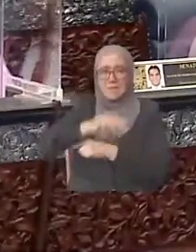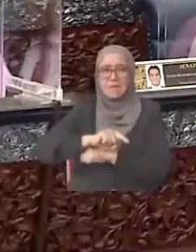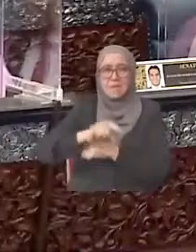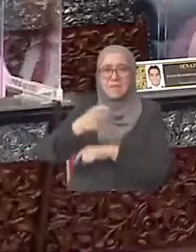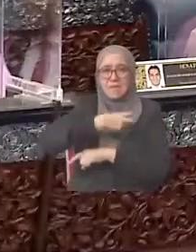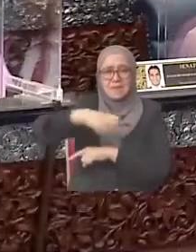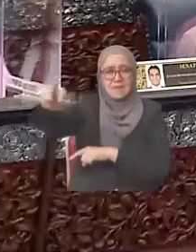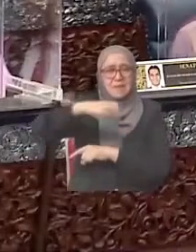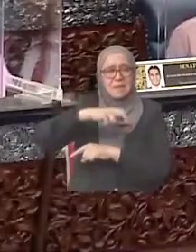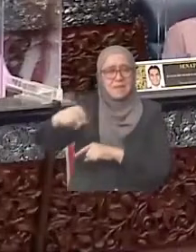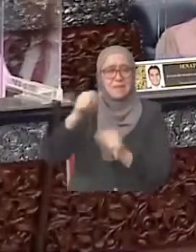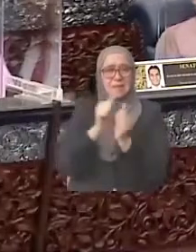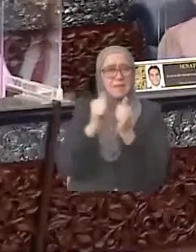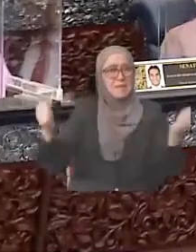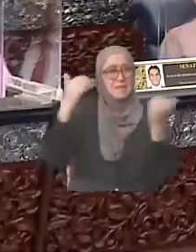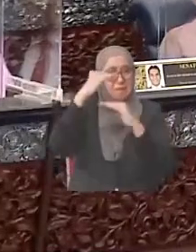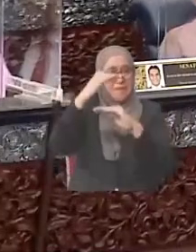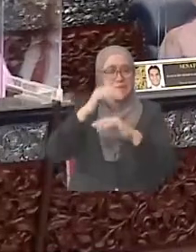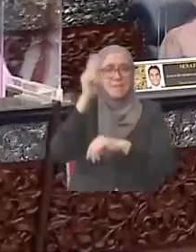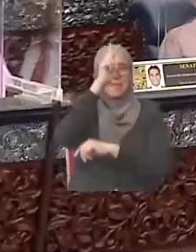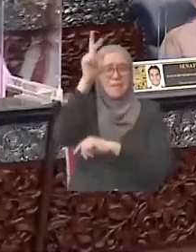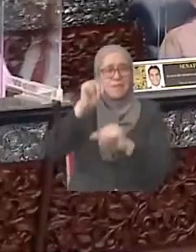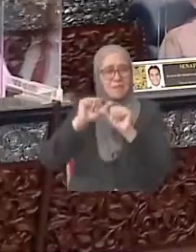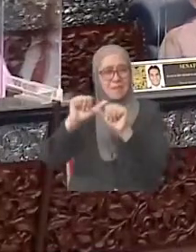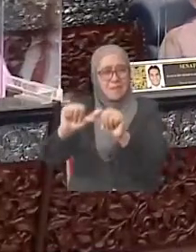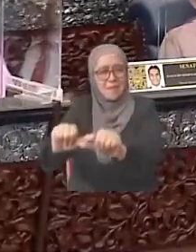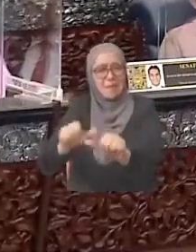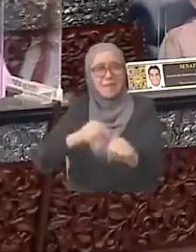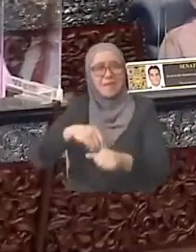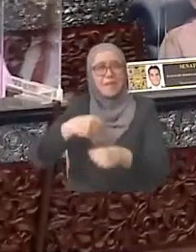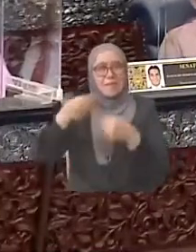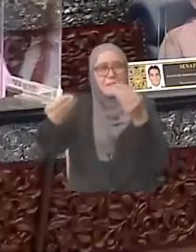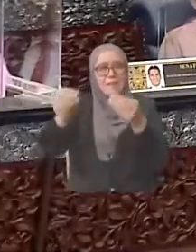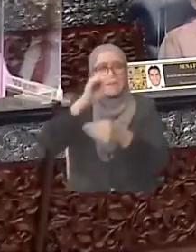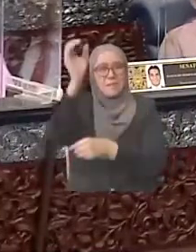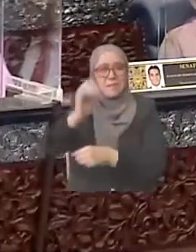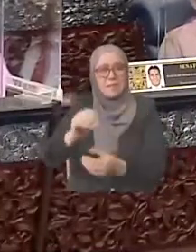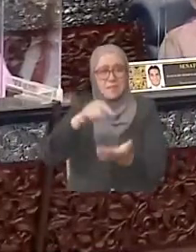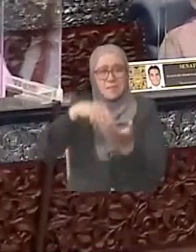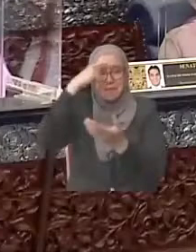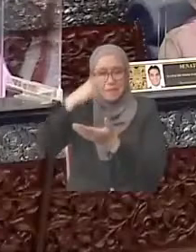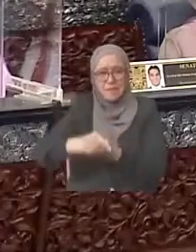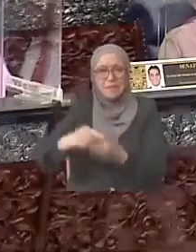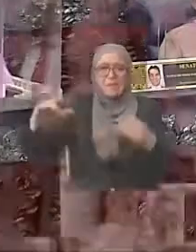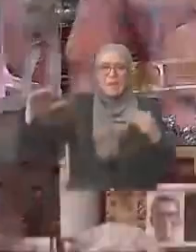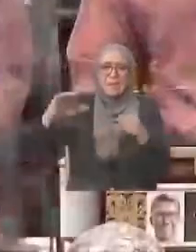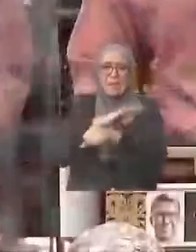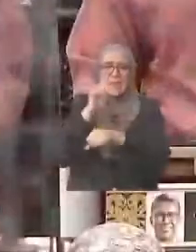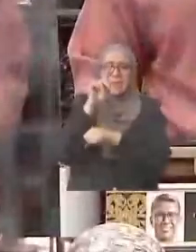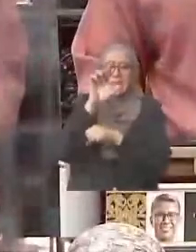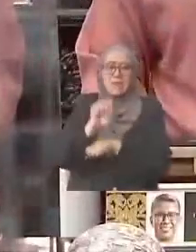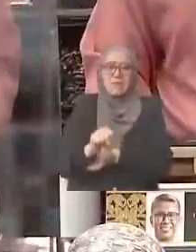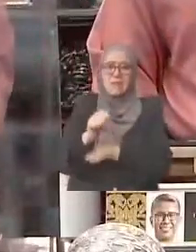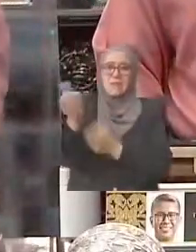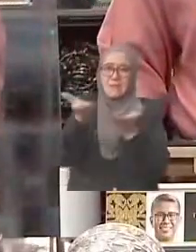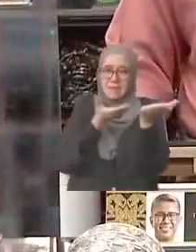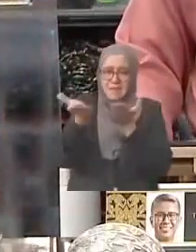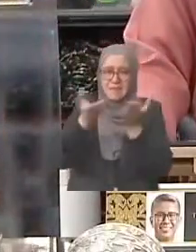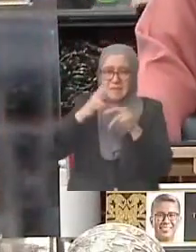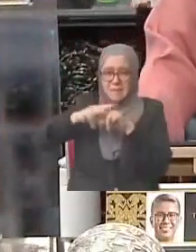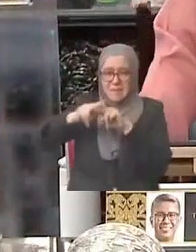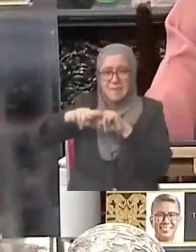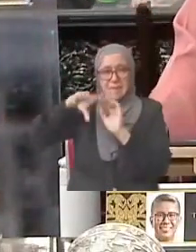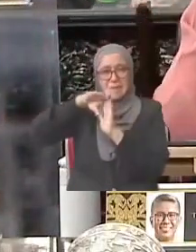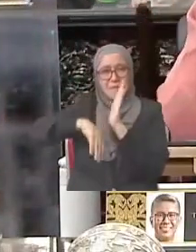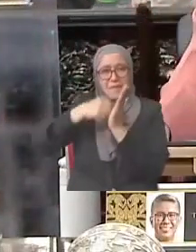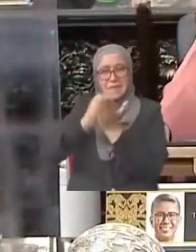itu kerajaan akan meneruskan pemberian subsidi bagi menampung sebagian post-operasi peringatan trend kurang Economic diluar Panda